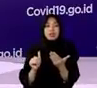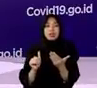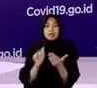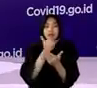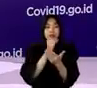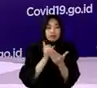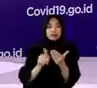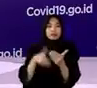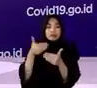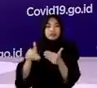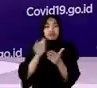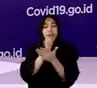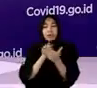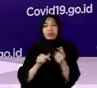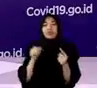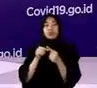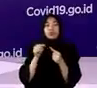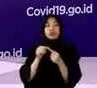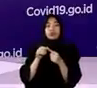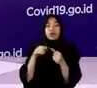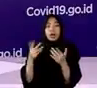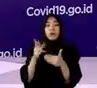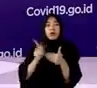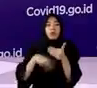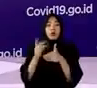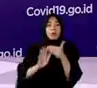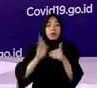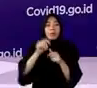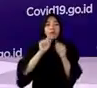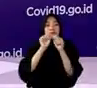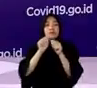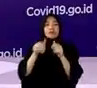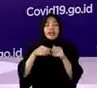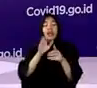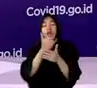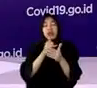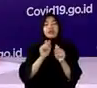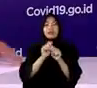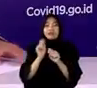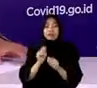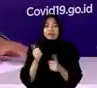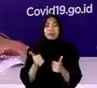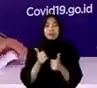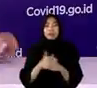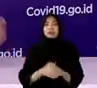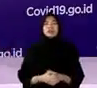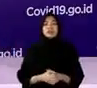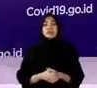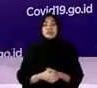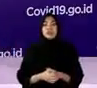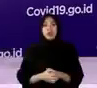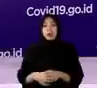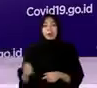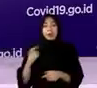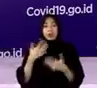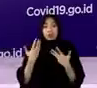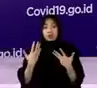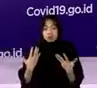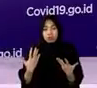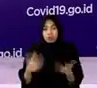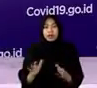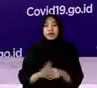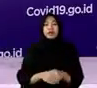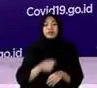yang berarti untuk memperbaiki program ke depannya. Terima kasih. Dengan demikian telah